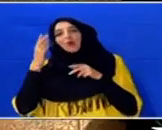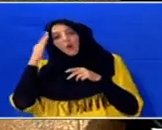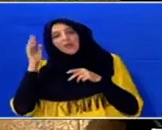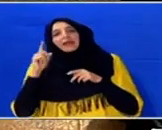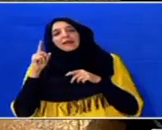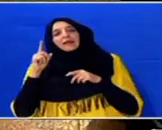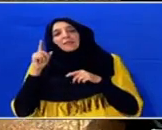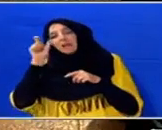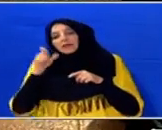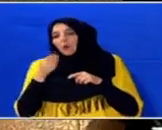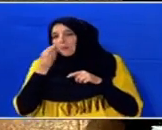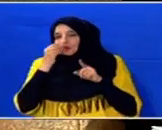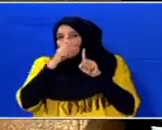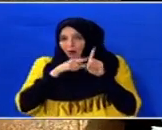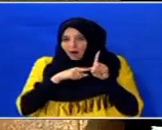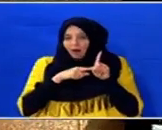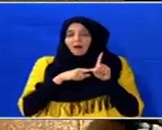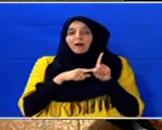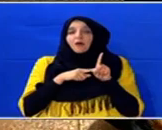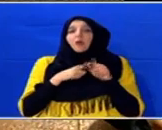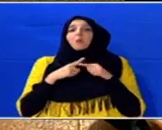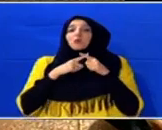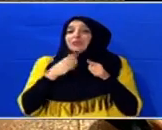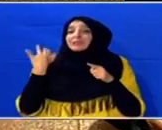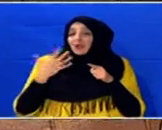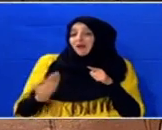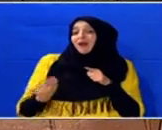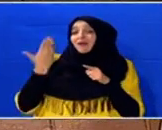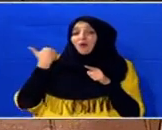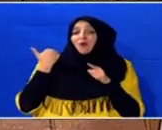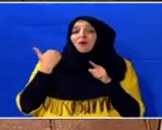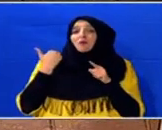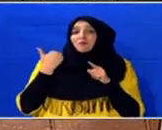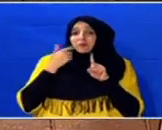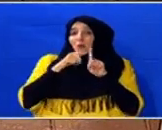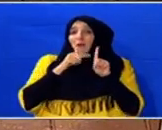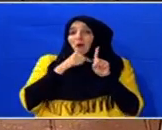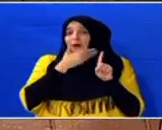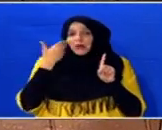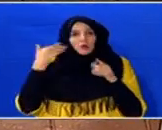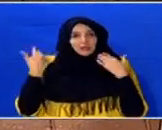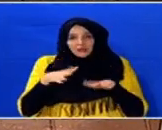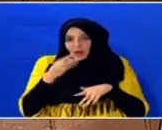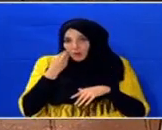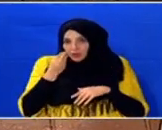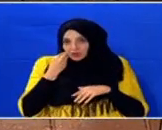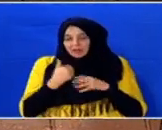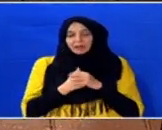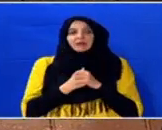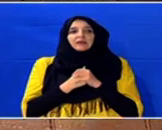شهر. نعم. وعندها من قبل ثاني ماكلة، ولات كي يلحق عليهم